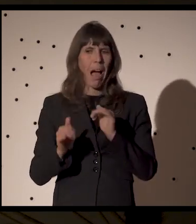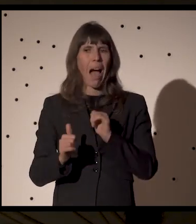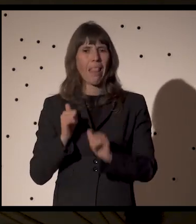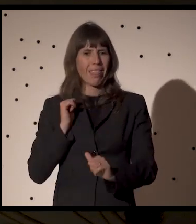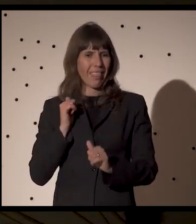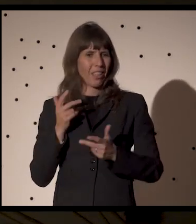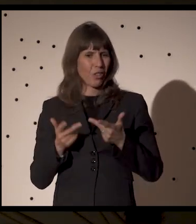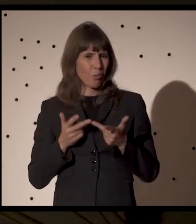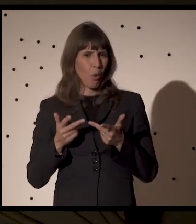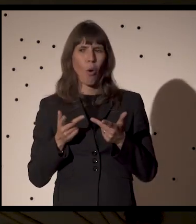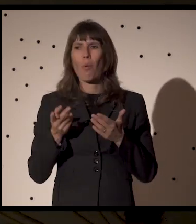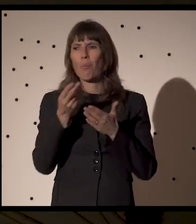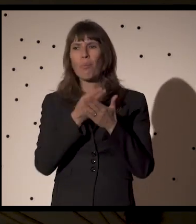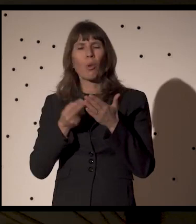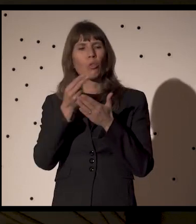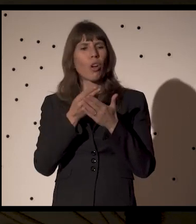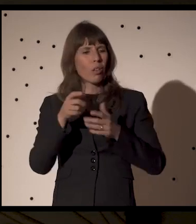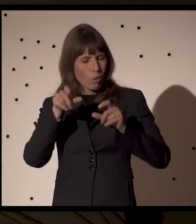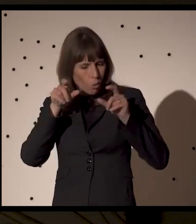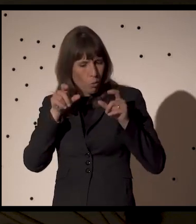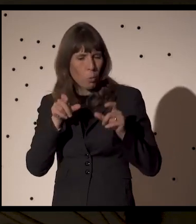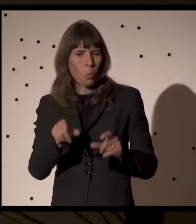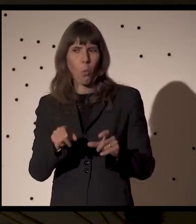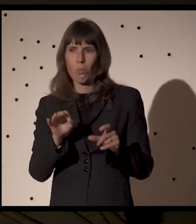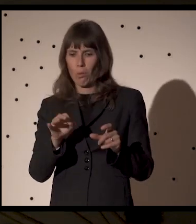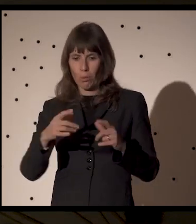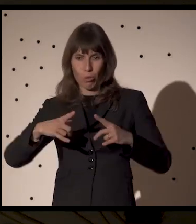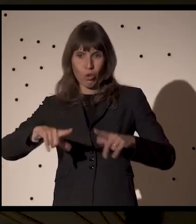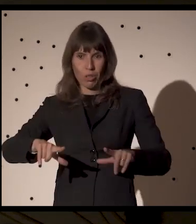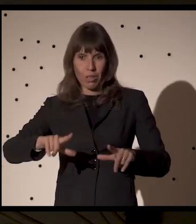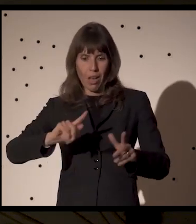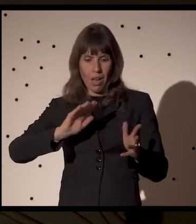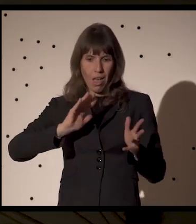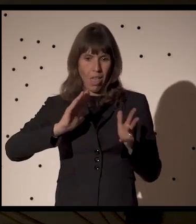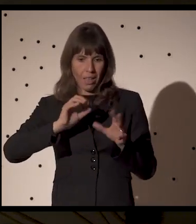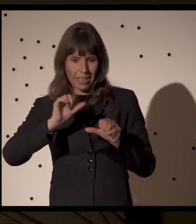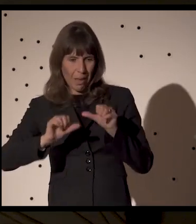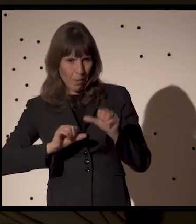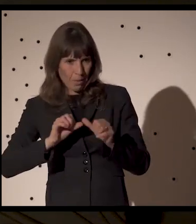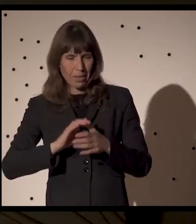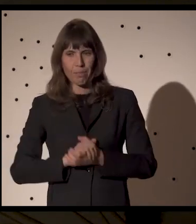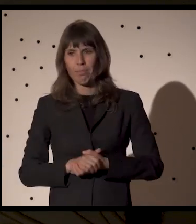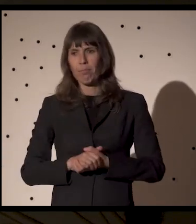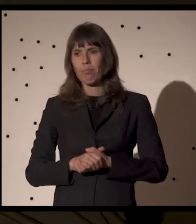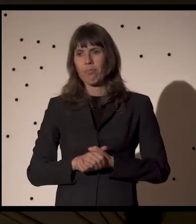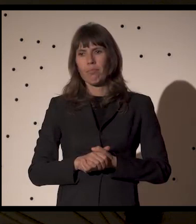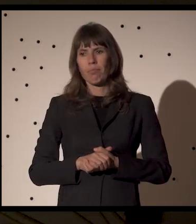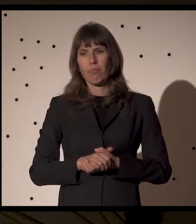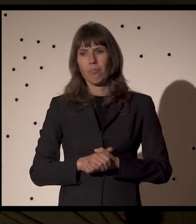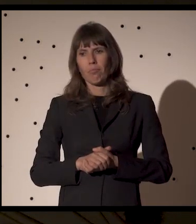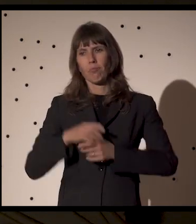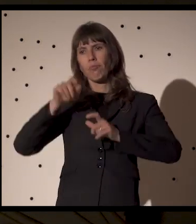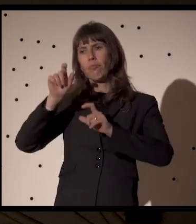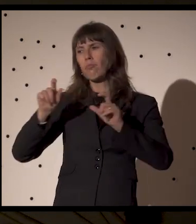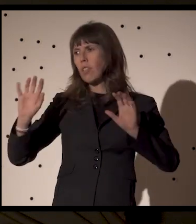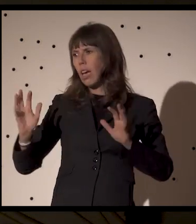che è un progetto dedicato alle trasformazioni della della città gli artisti con cui abbiamo scelto di